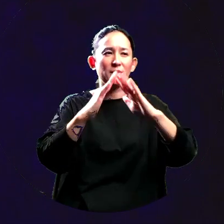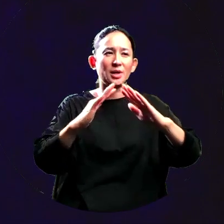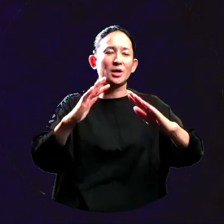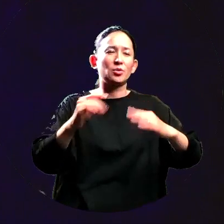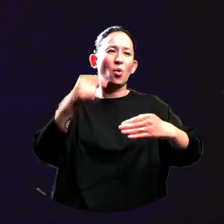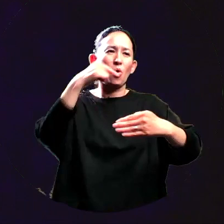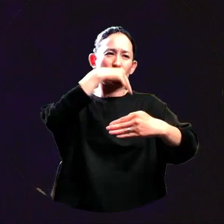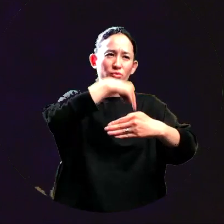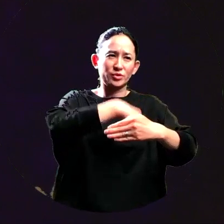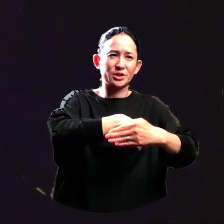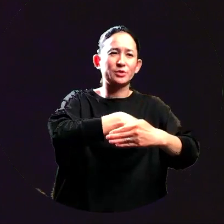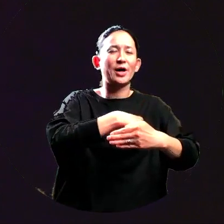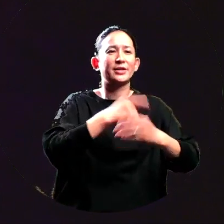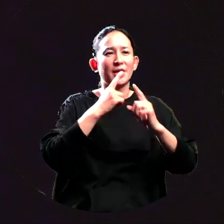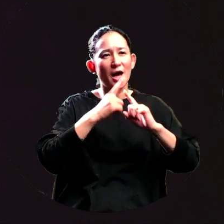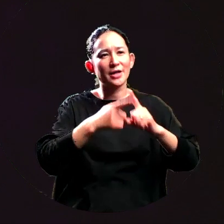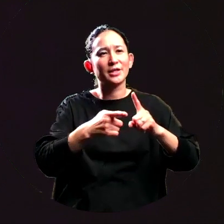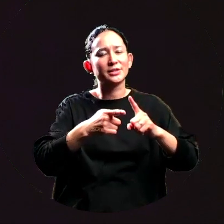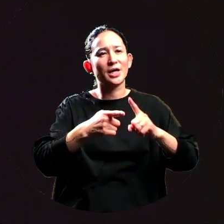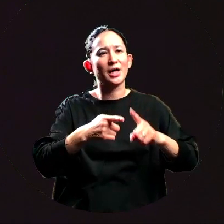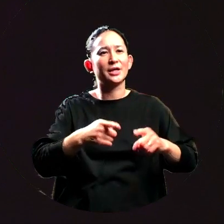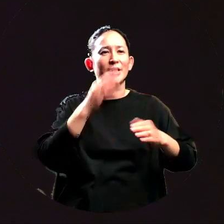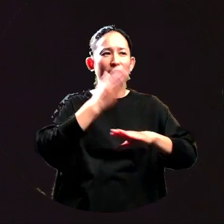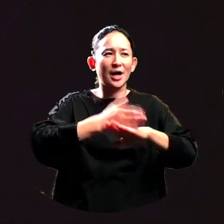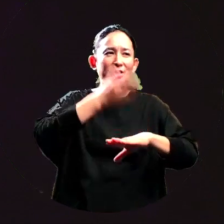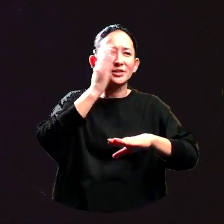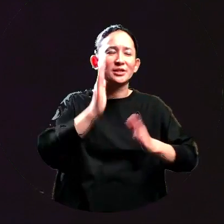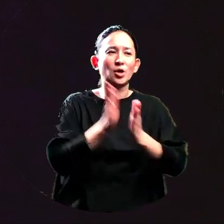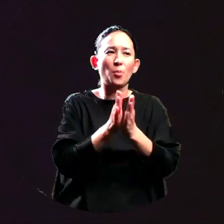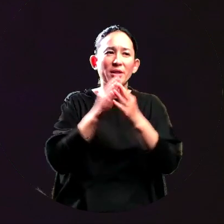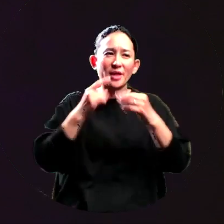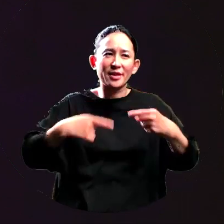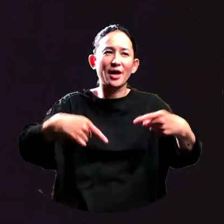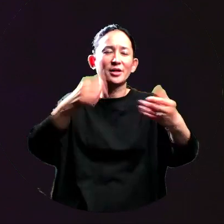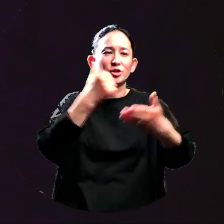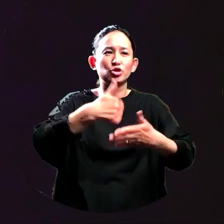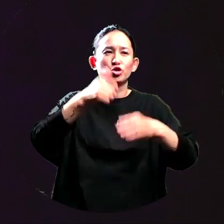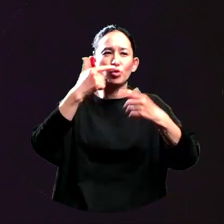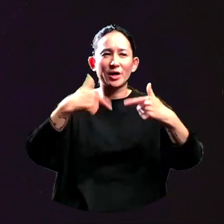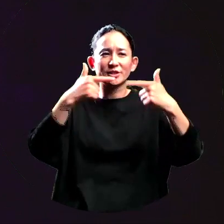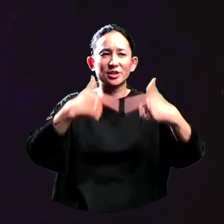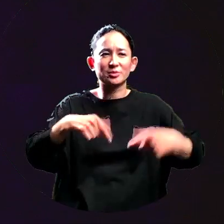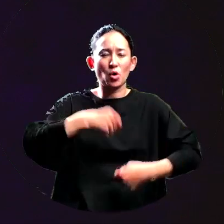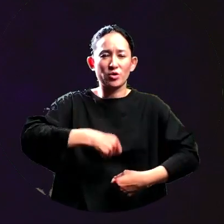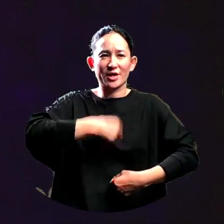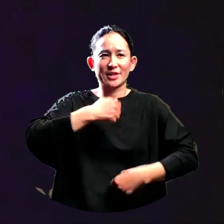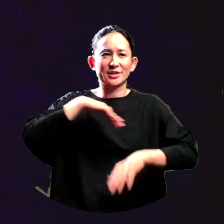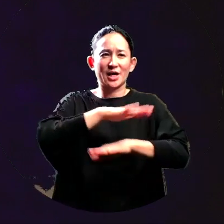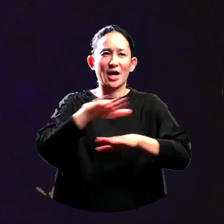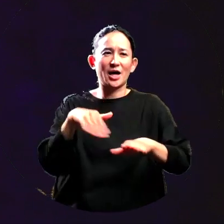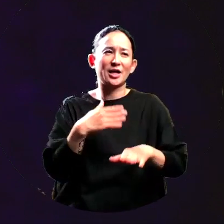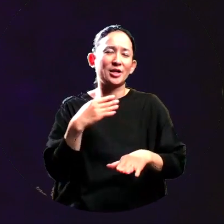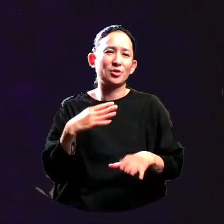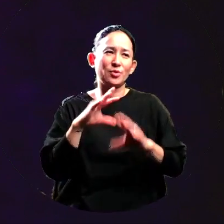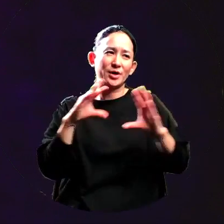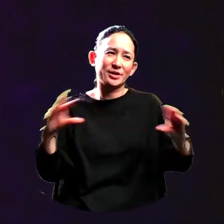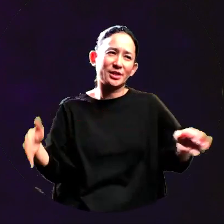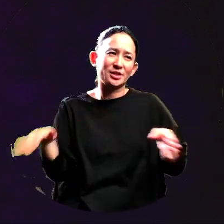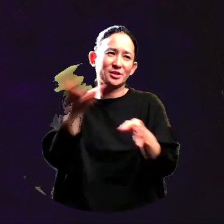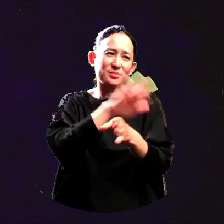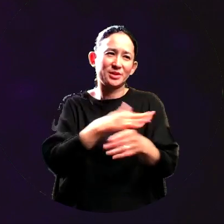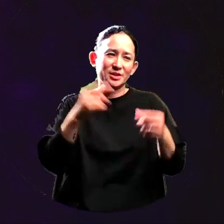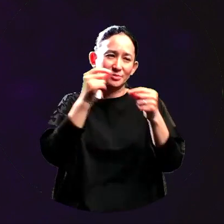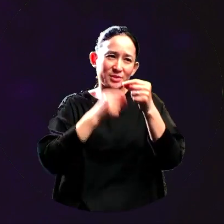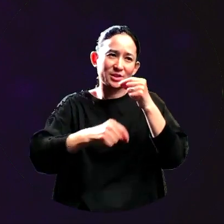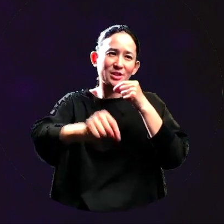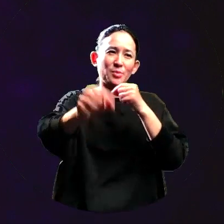さい。さあ感謝して褒めたたえなさい。主はいつも正しく愛と思いやりに満ち、いつまでも変わることのない真実を示